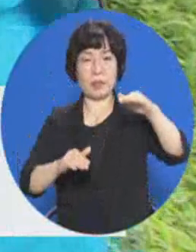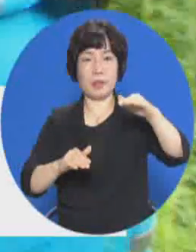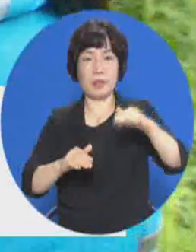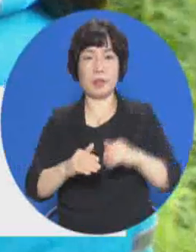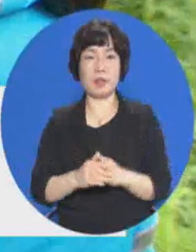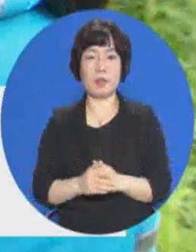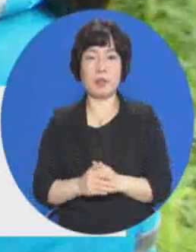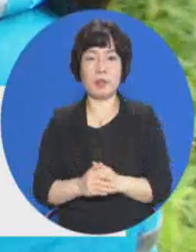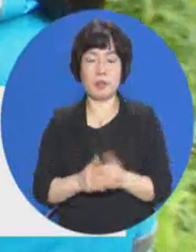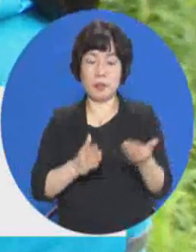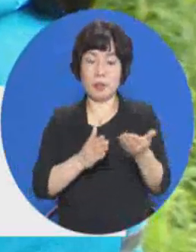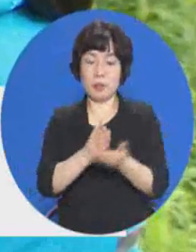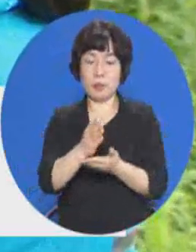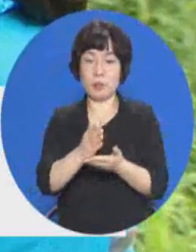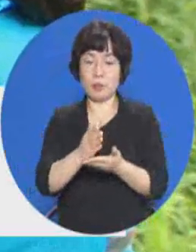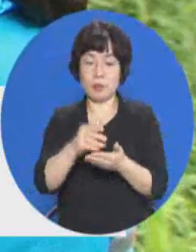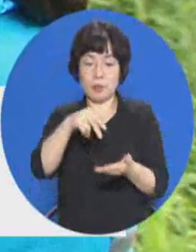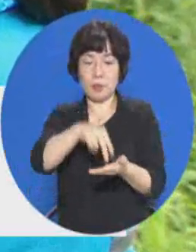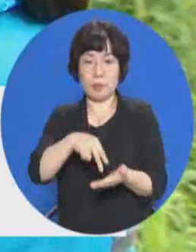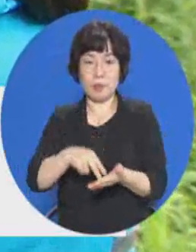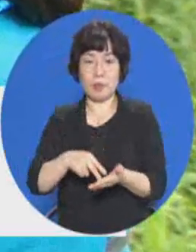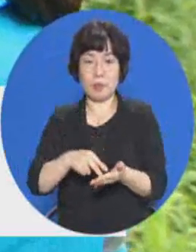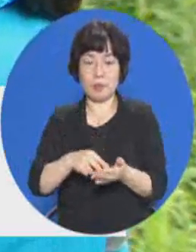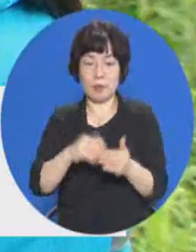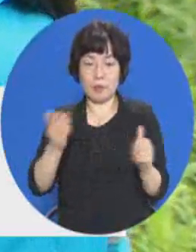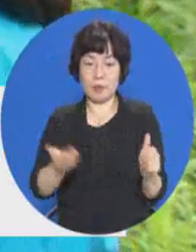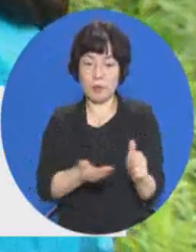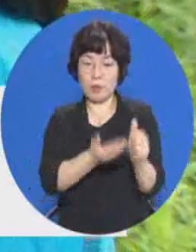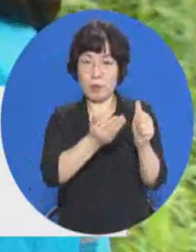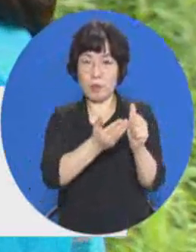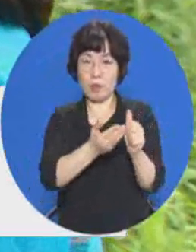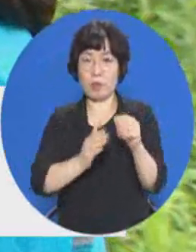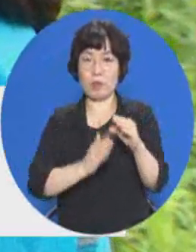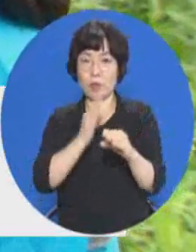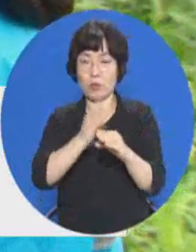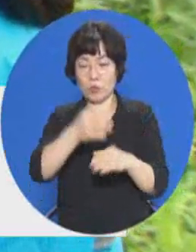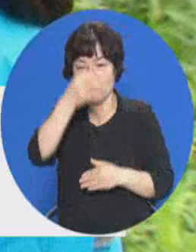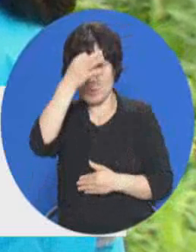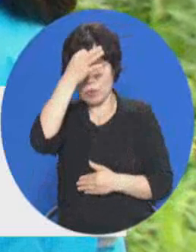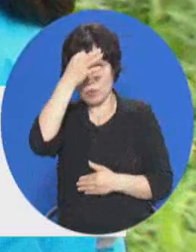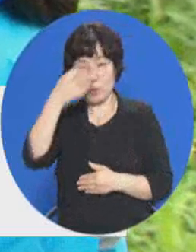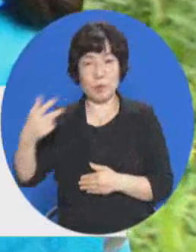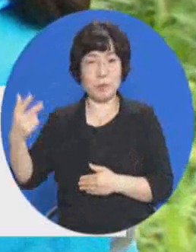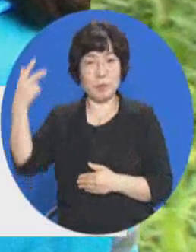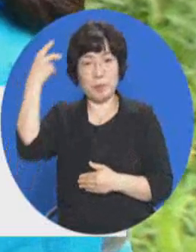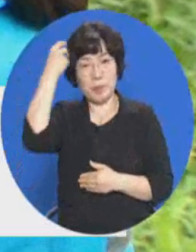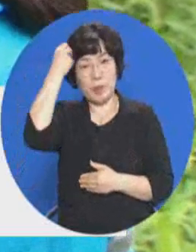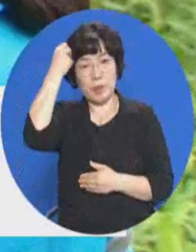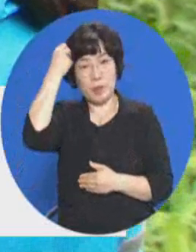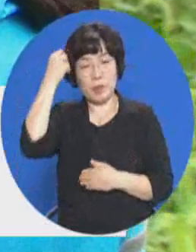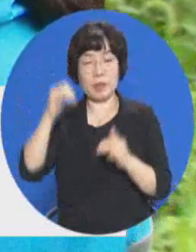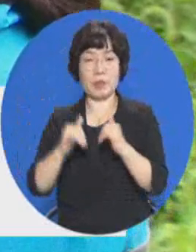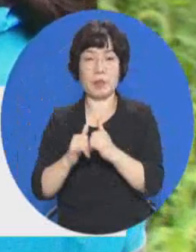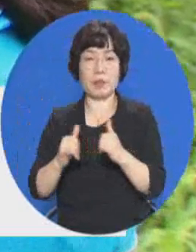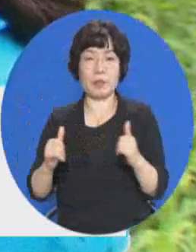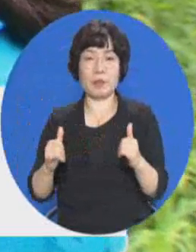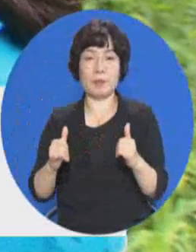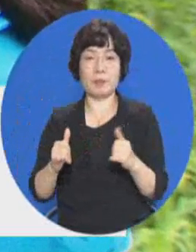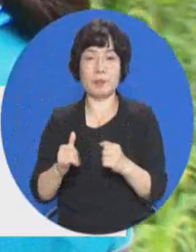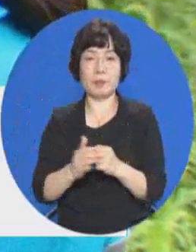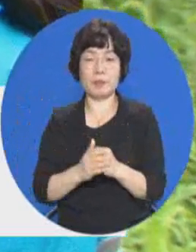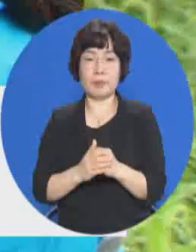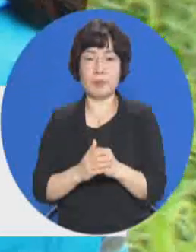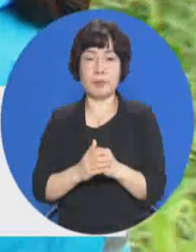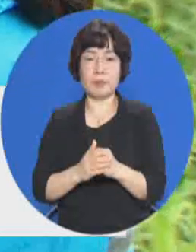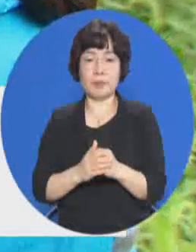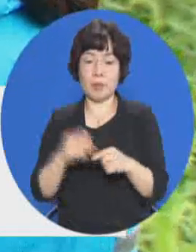차이점. 전문적으로 뭐냐면 재배를 하면서 어느 정도 기술 축적이 돼 있는 분들이 어느